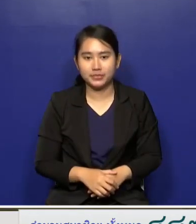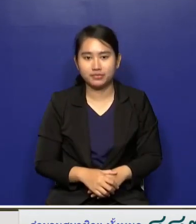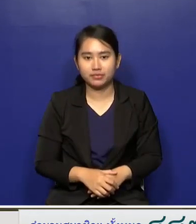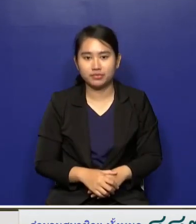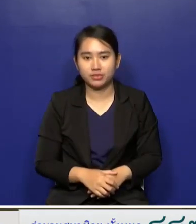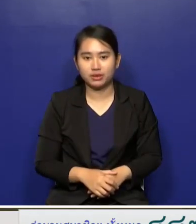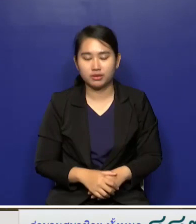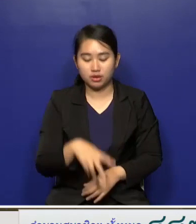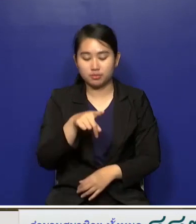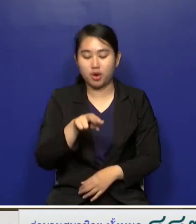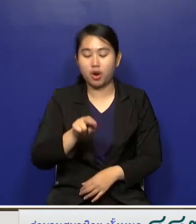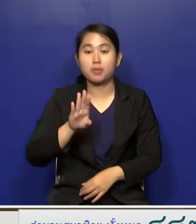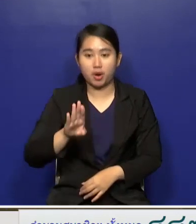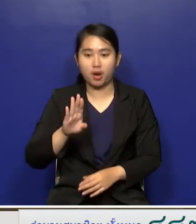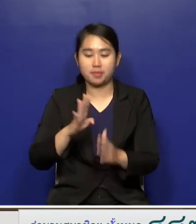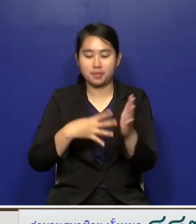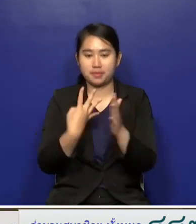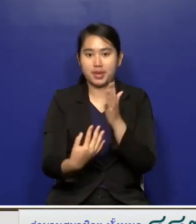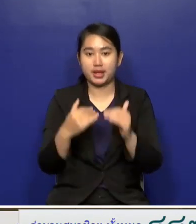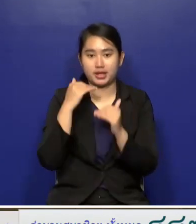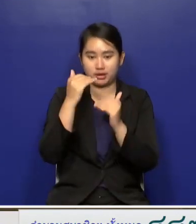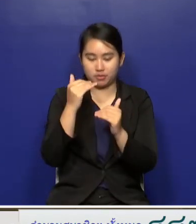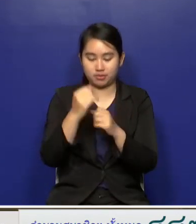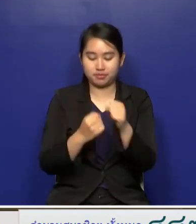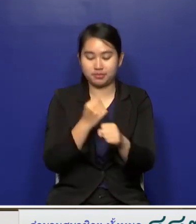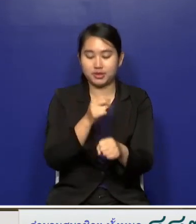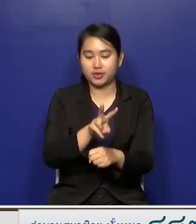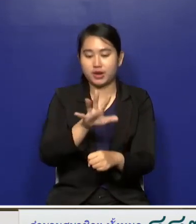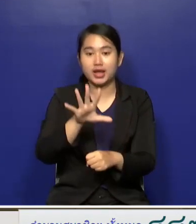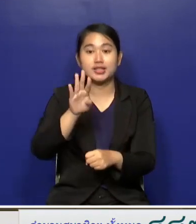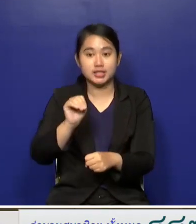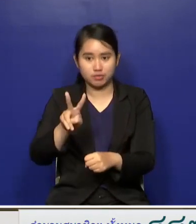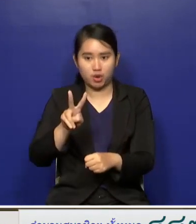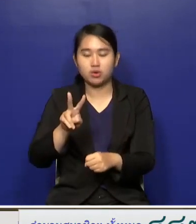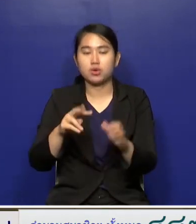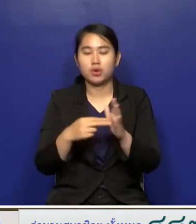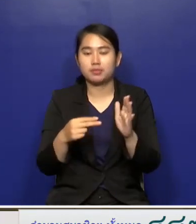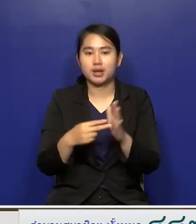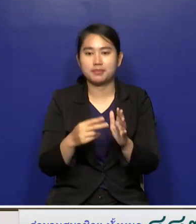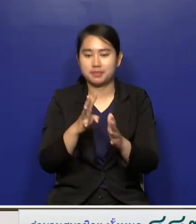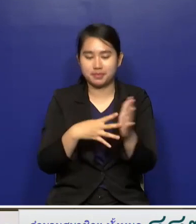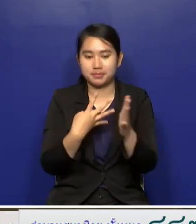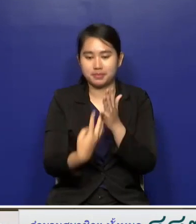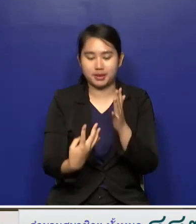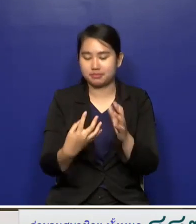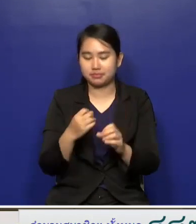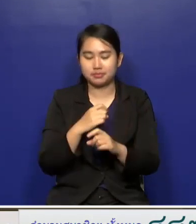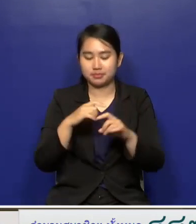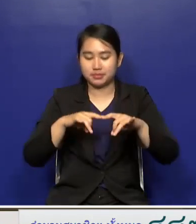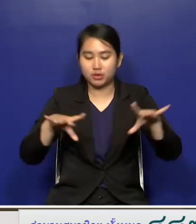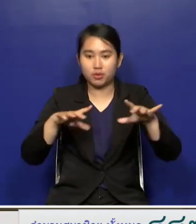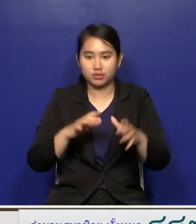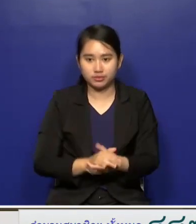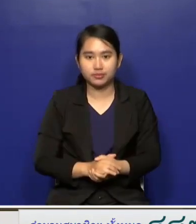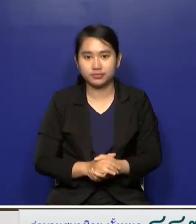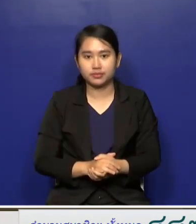ามพ.ร.บ.กำหนดแผนและขั้นตอนปี42นั้นก็ไม่เป็นไปตามแผนนี่คือประเด็น